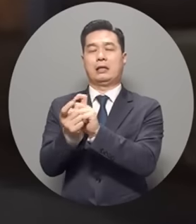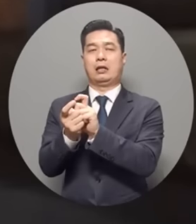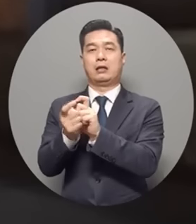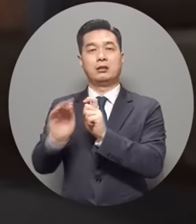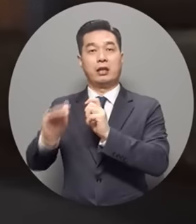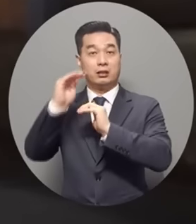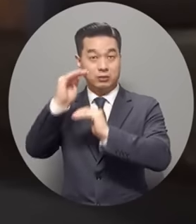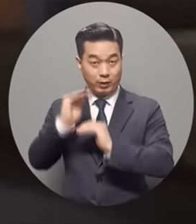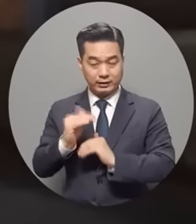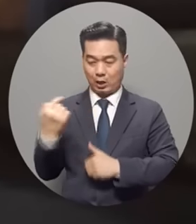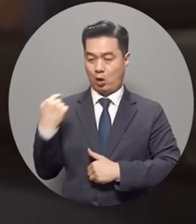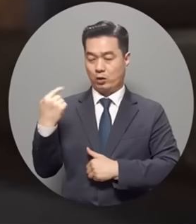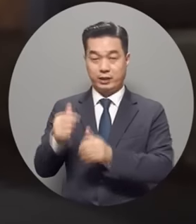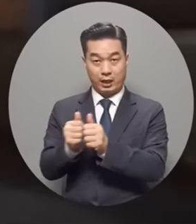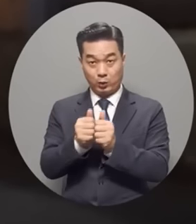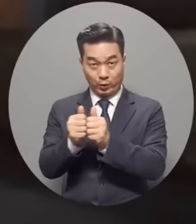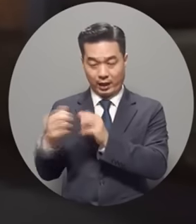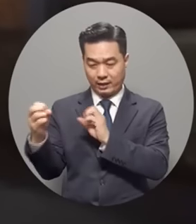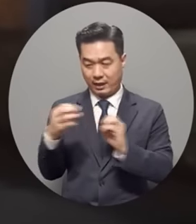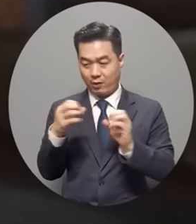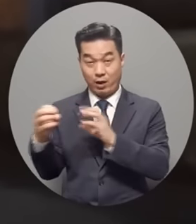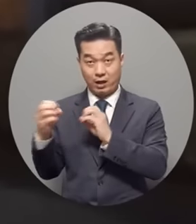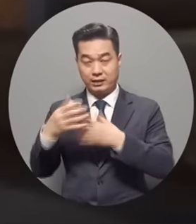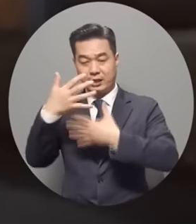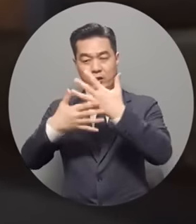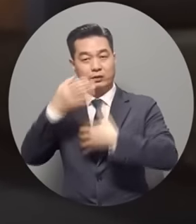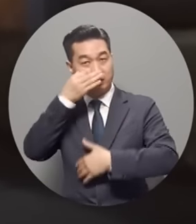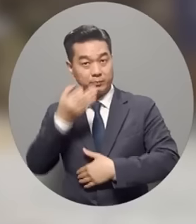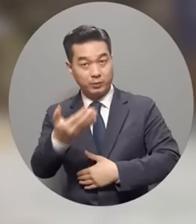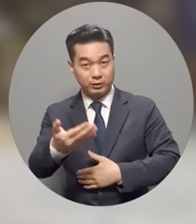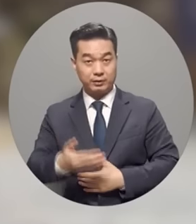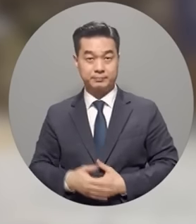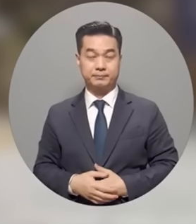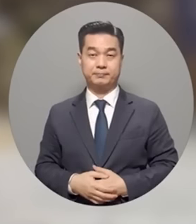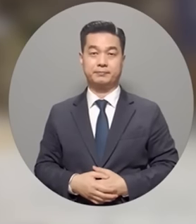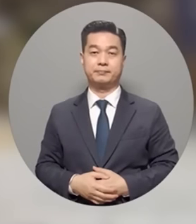과정과 또 어제 동행길 대화까지 영상으로 함께 보시죠.